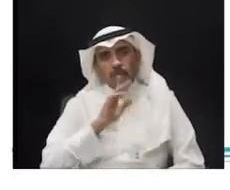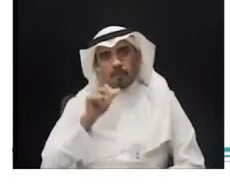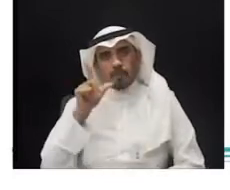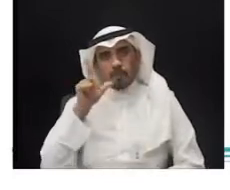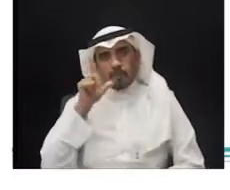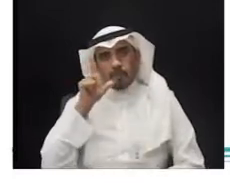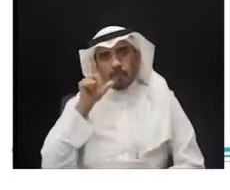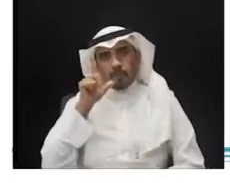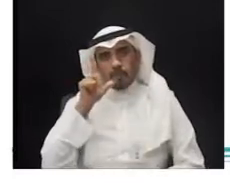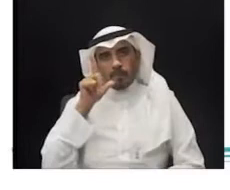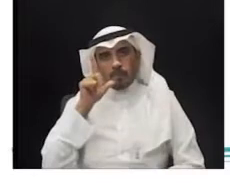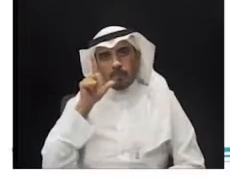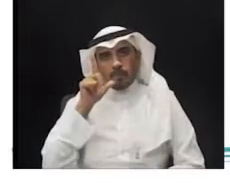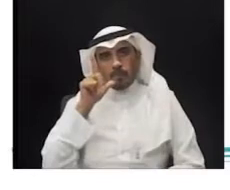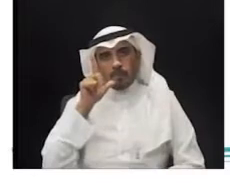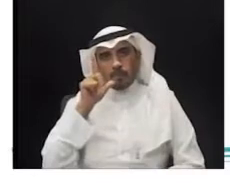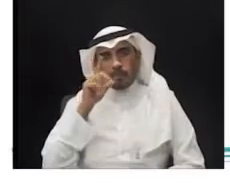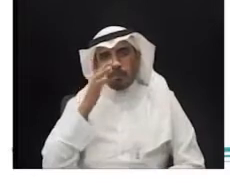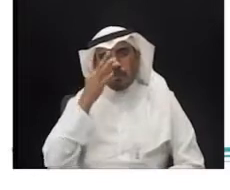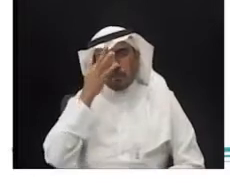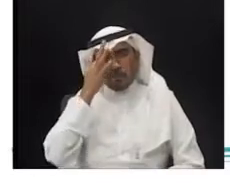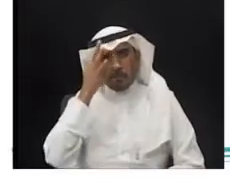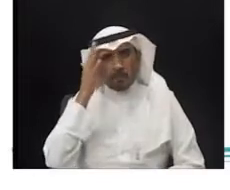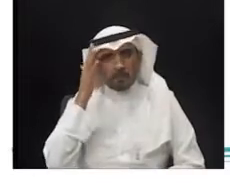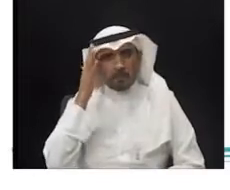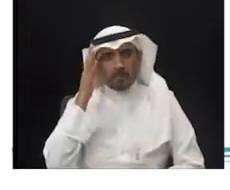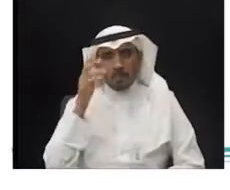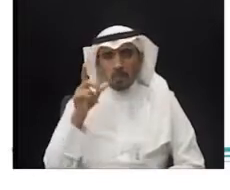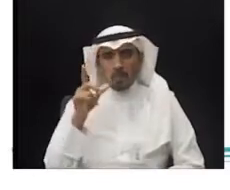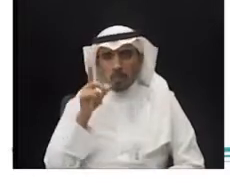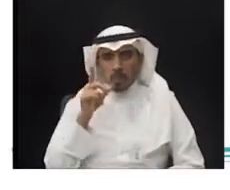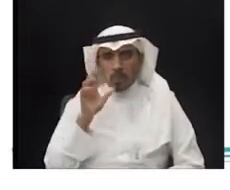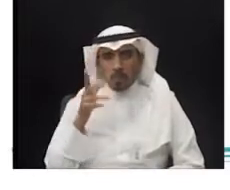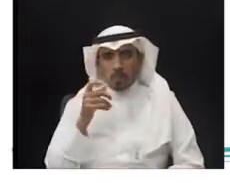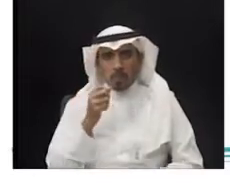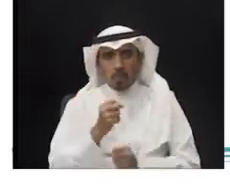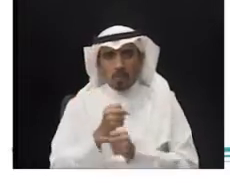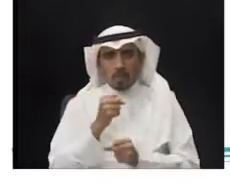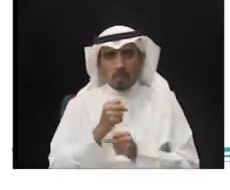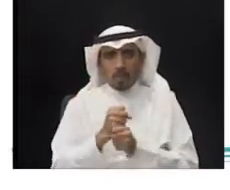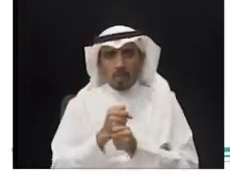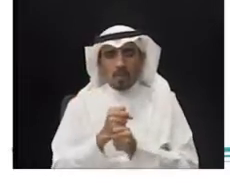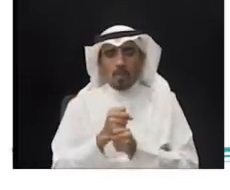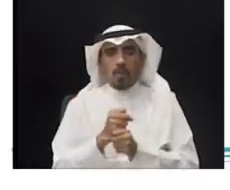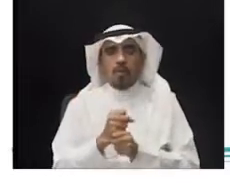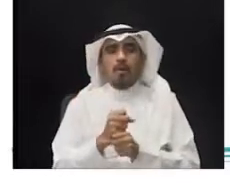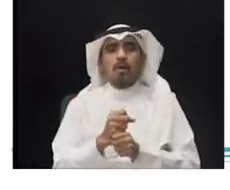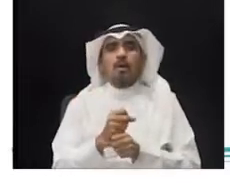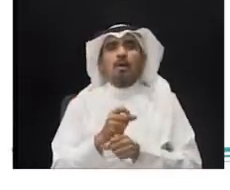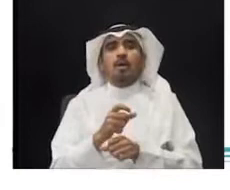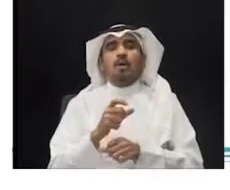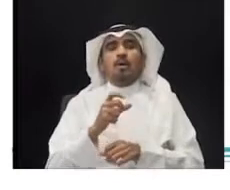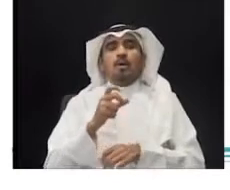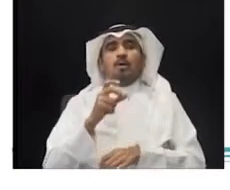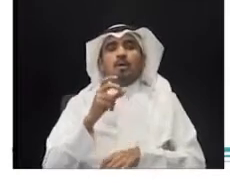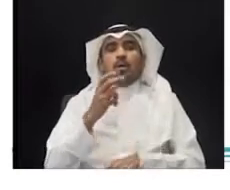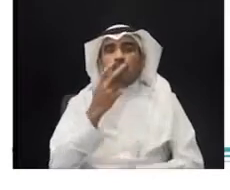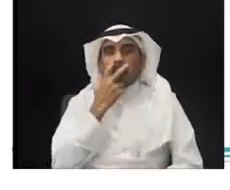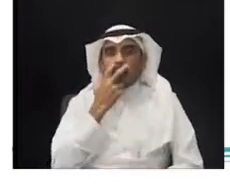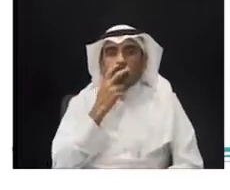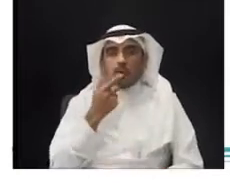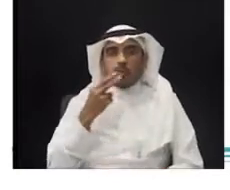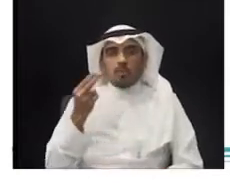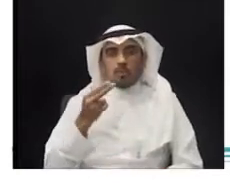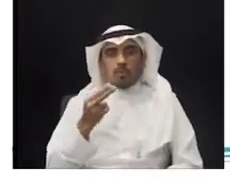المهارات اللغوية، سواء كانت في الصنف اللغوي أو في الوظيفة النحوية أو